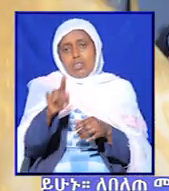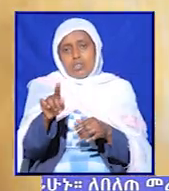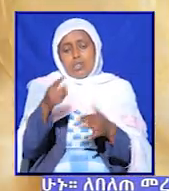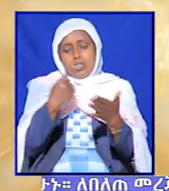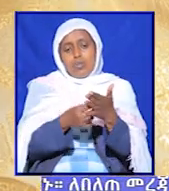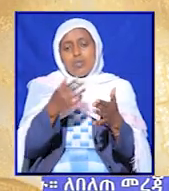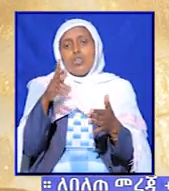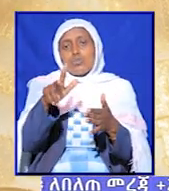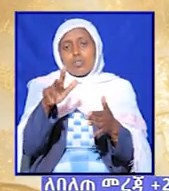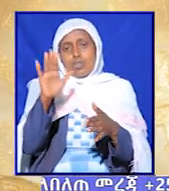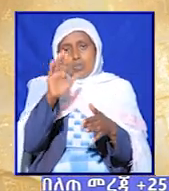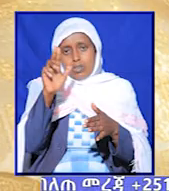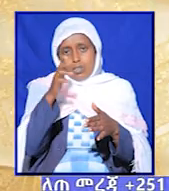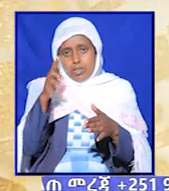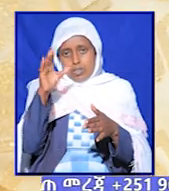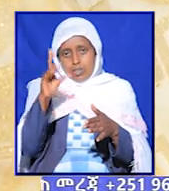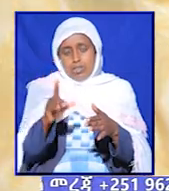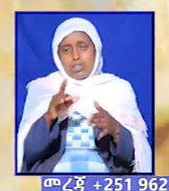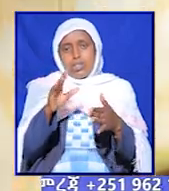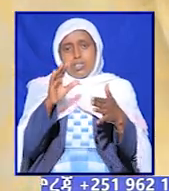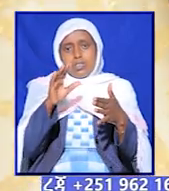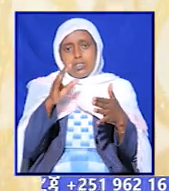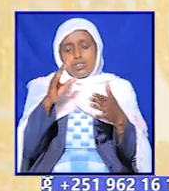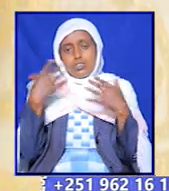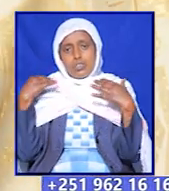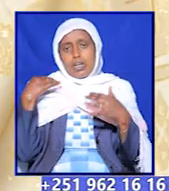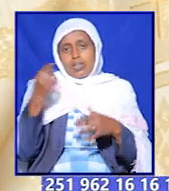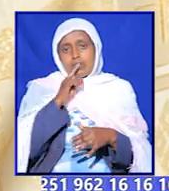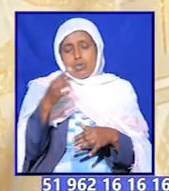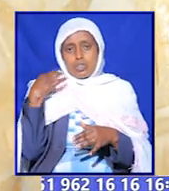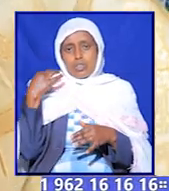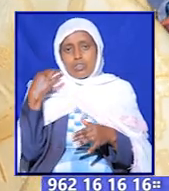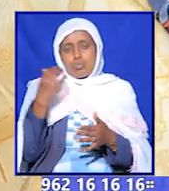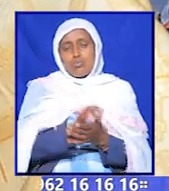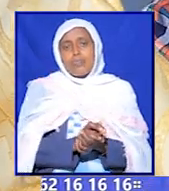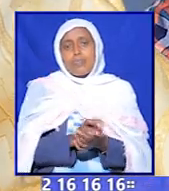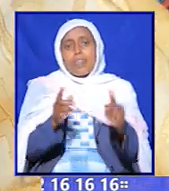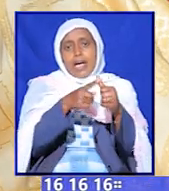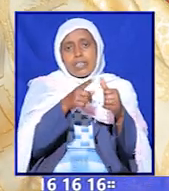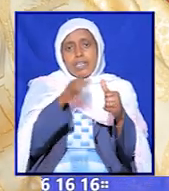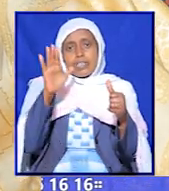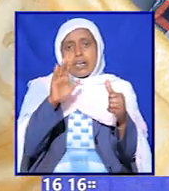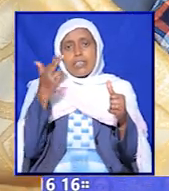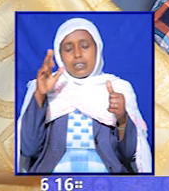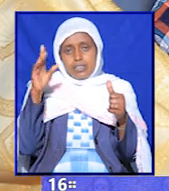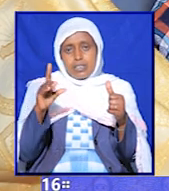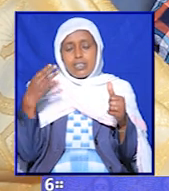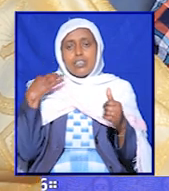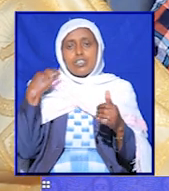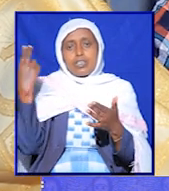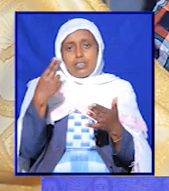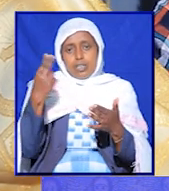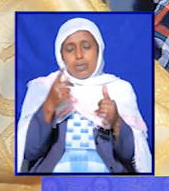ጨርቅ ሶስተኛ ግሪክ ጨርቅ ነው ሶስተኛ ግሪክ ጨርቅ ነው ጨርቅነቱ በአንደኛ ግሪክ ጨርቅ